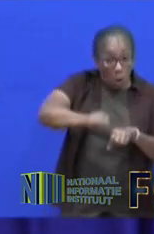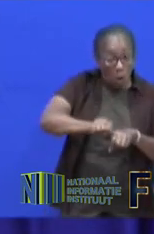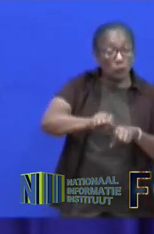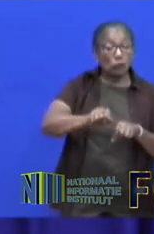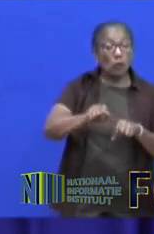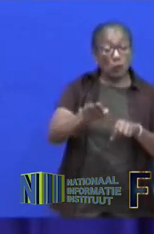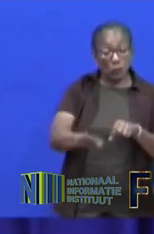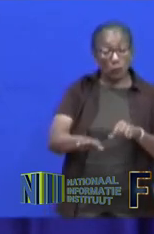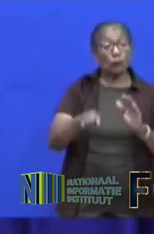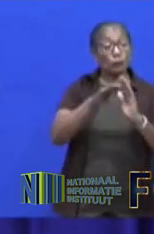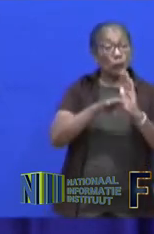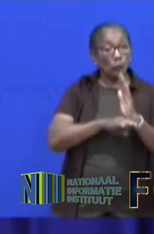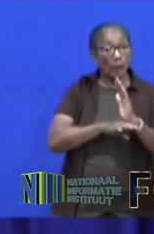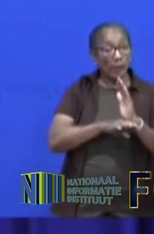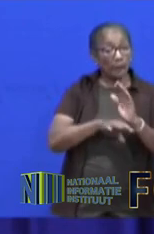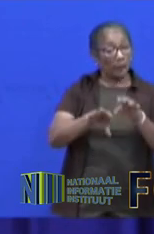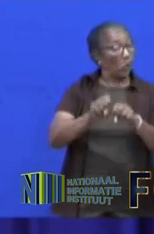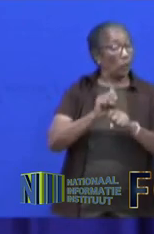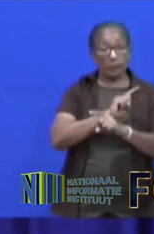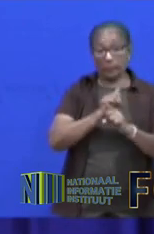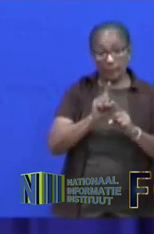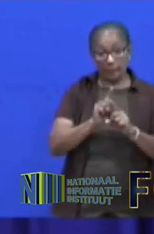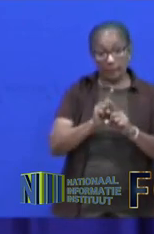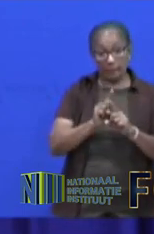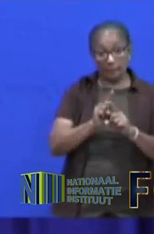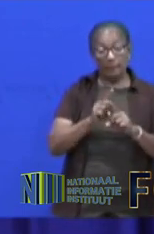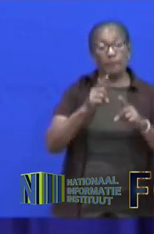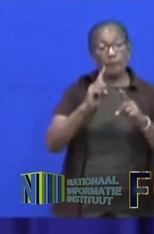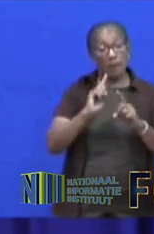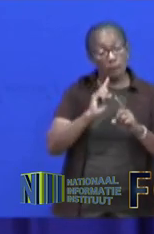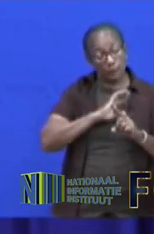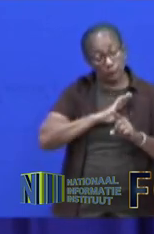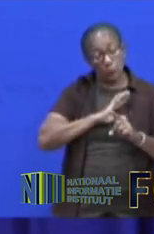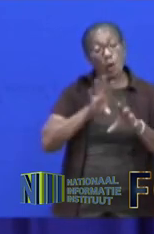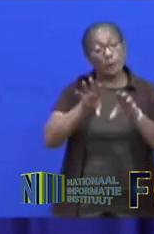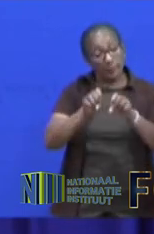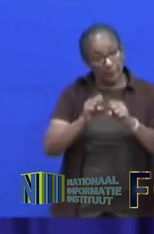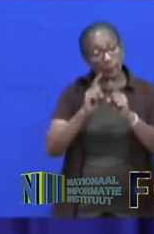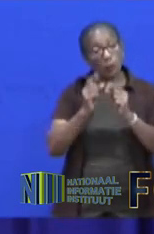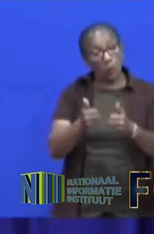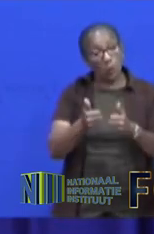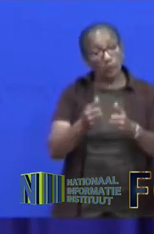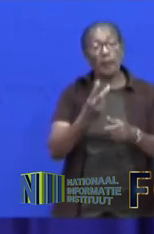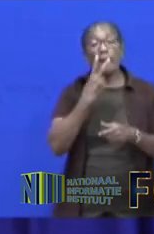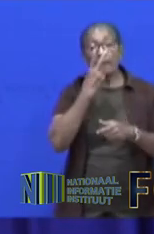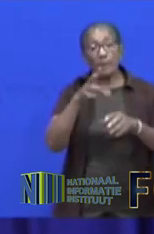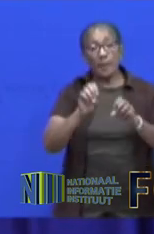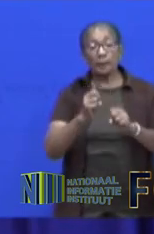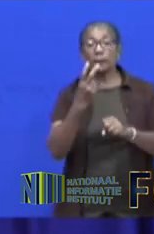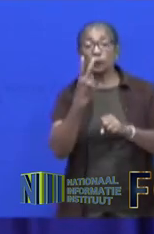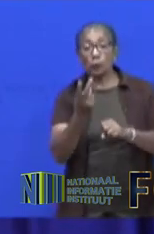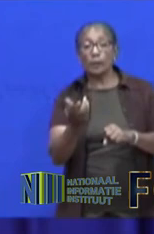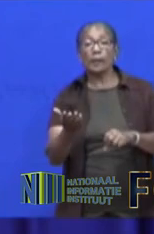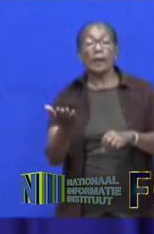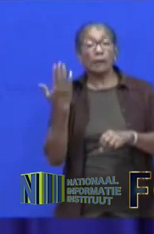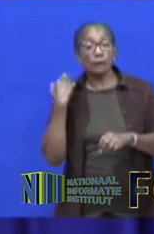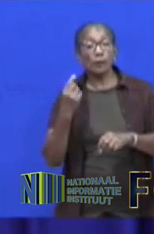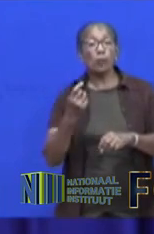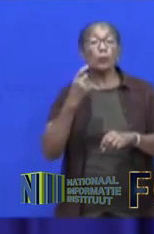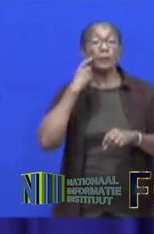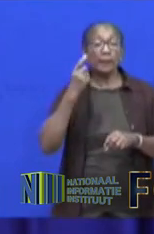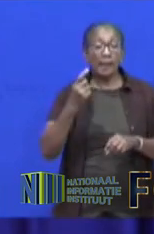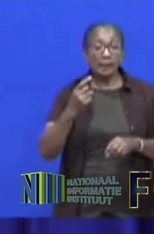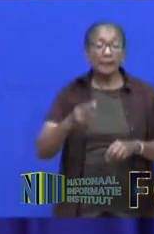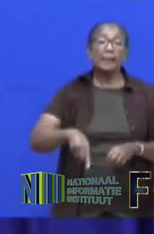lockdownvoorwaarden om zich daaraan te houden. En we merken de 2 afgelopen dagen dat de